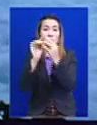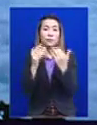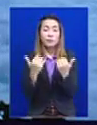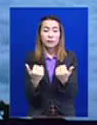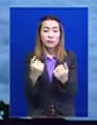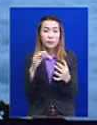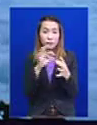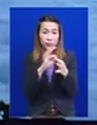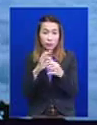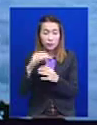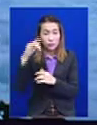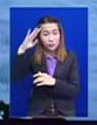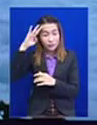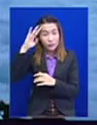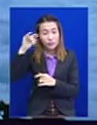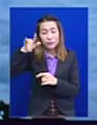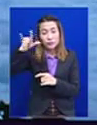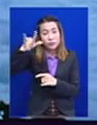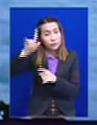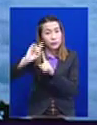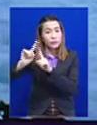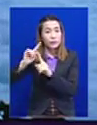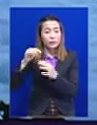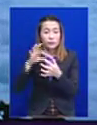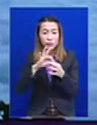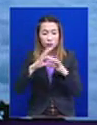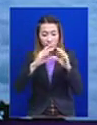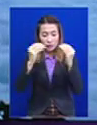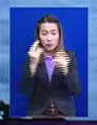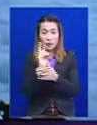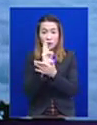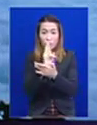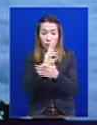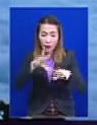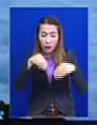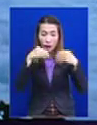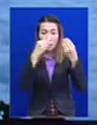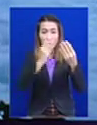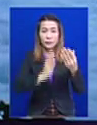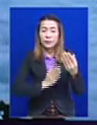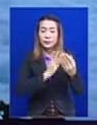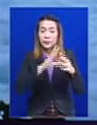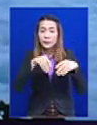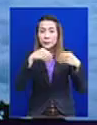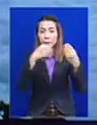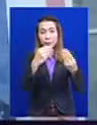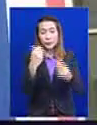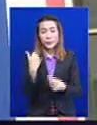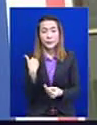การีฐานอากาศและวีรชนฐานอากาศพร้อมกับมอบรางวัลบุคคลดีเด่นกองทัพอากาศค่ะ